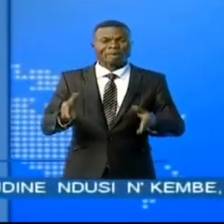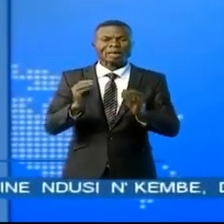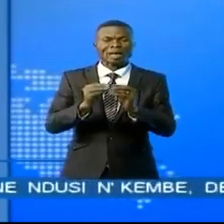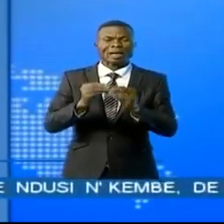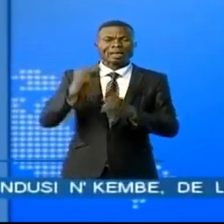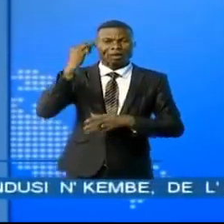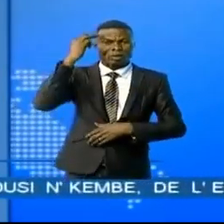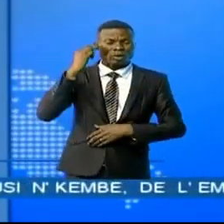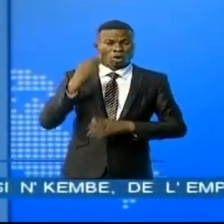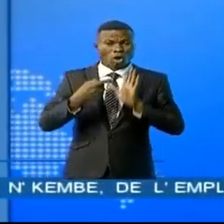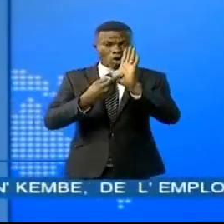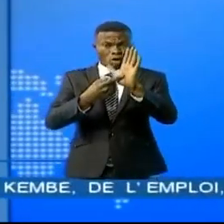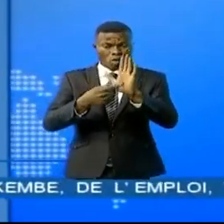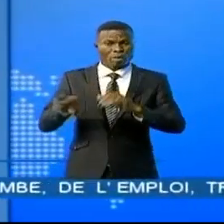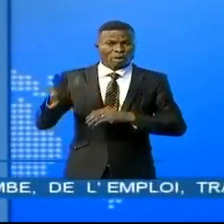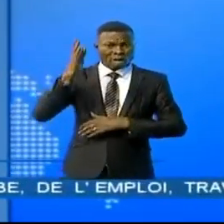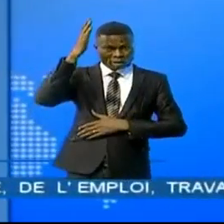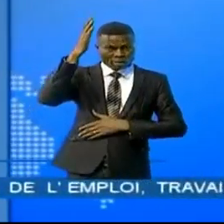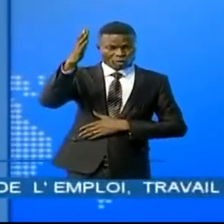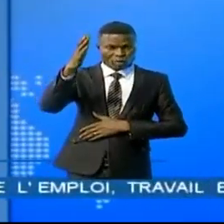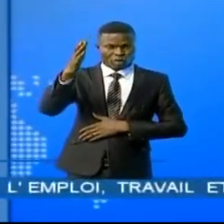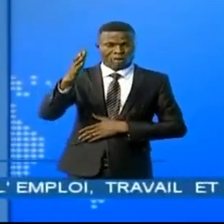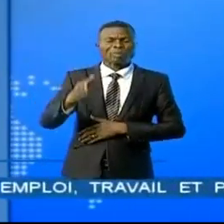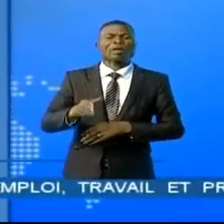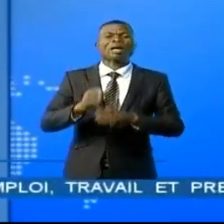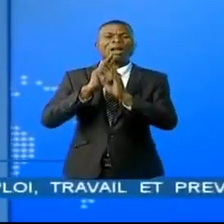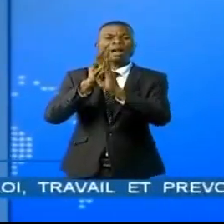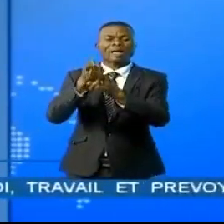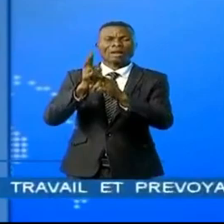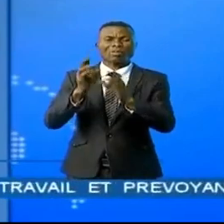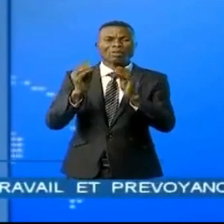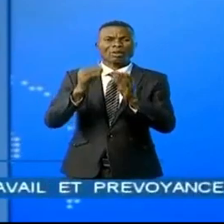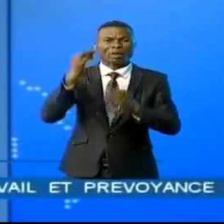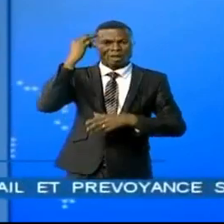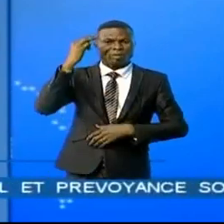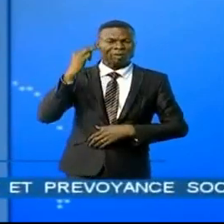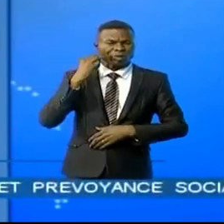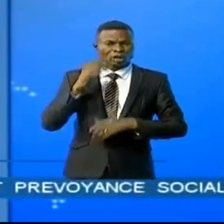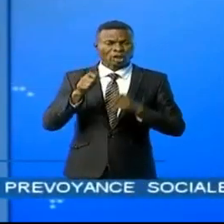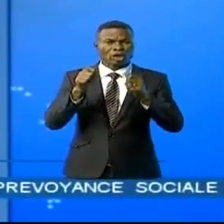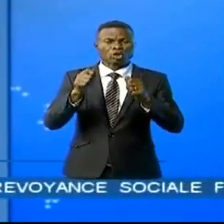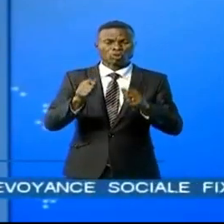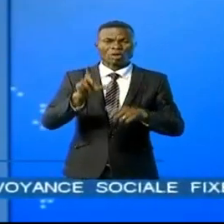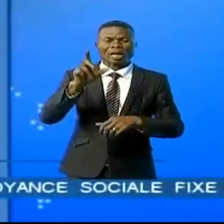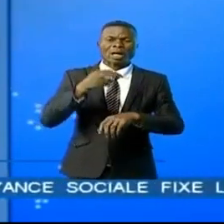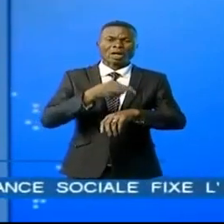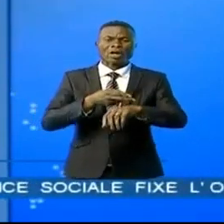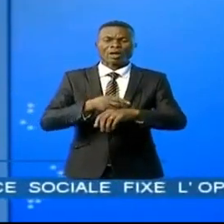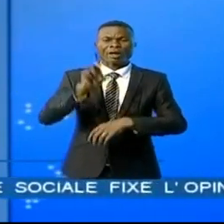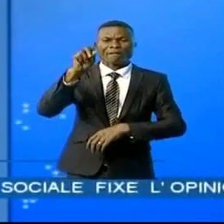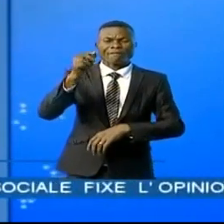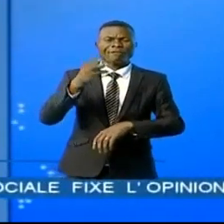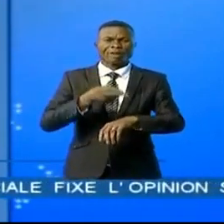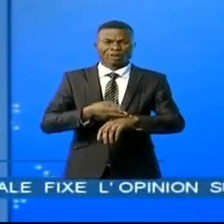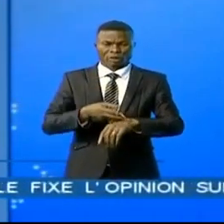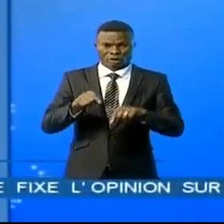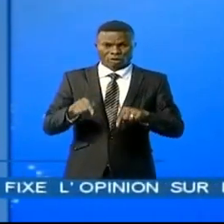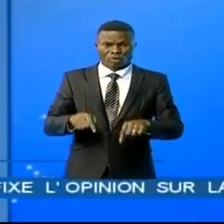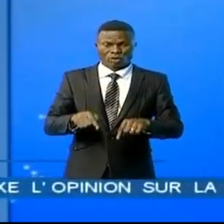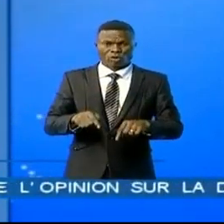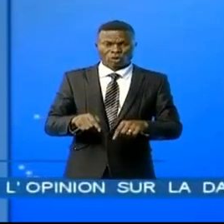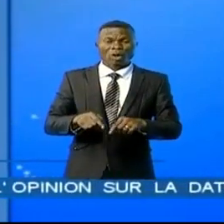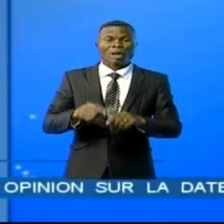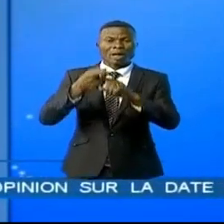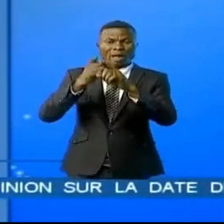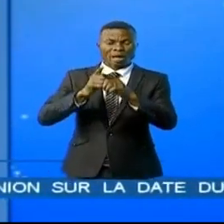vous suivrez les comptes rendus de ces conseils de ministres dans notre grande édition du journal en direct